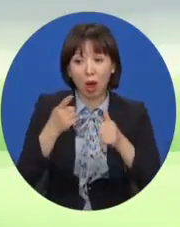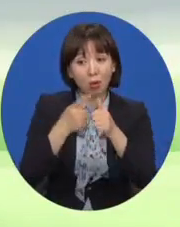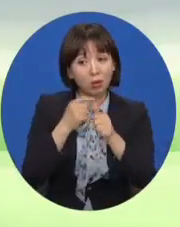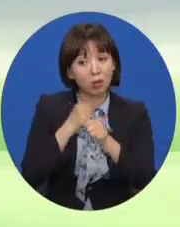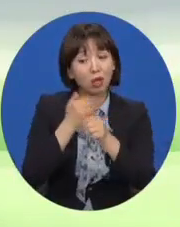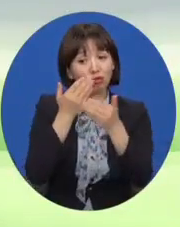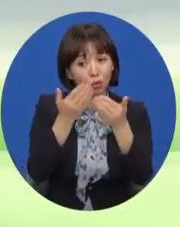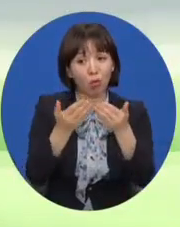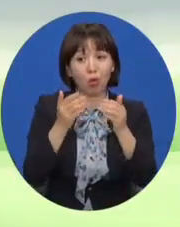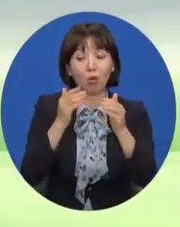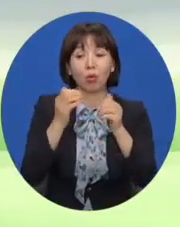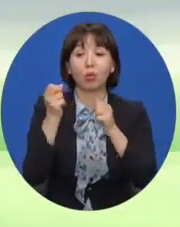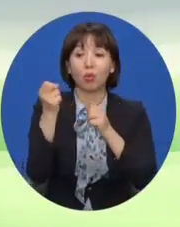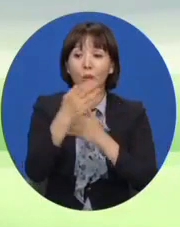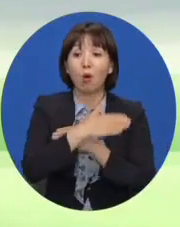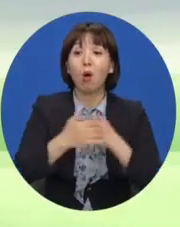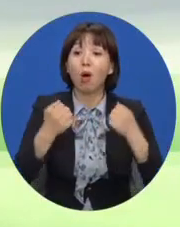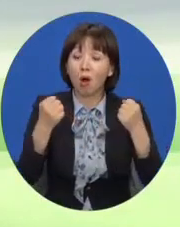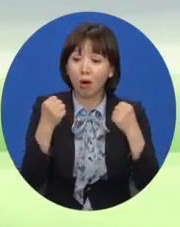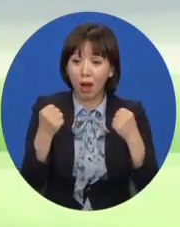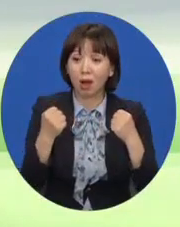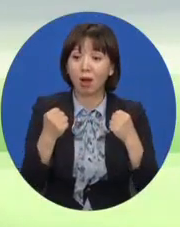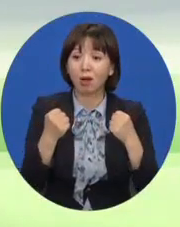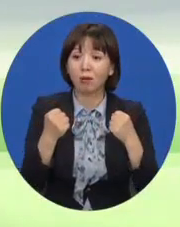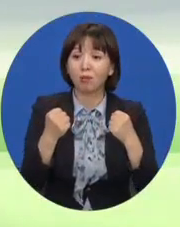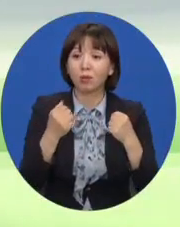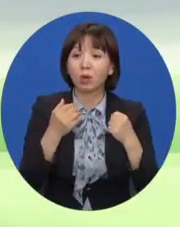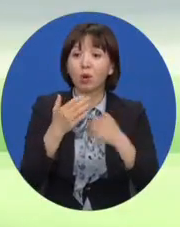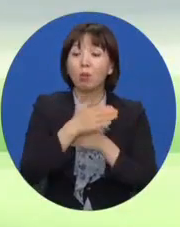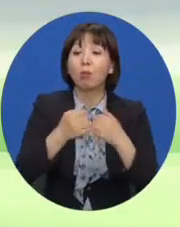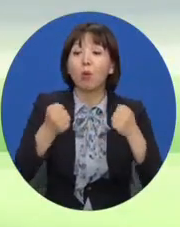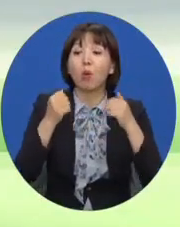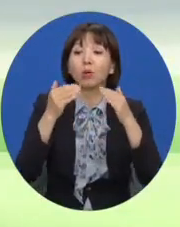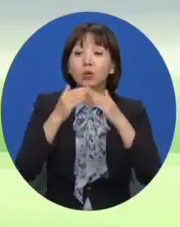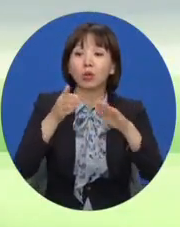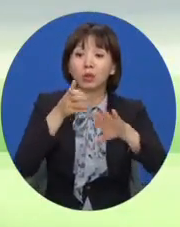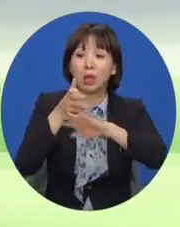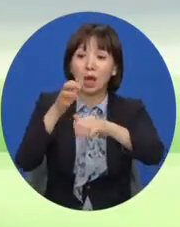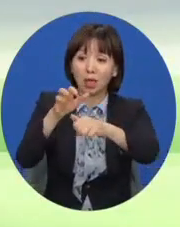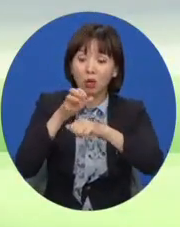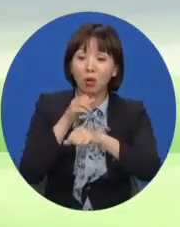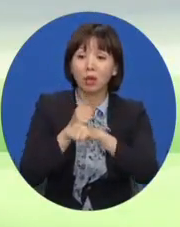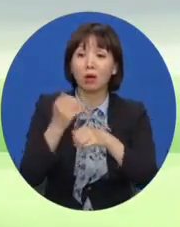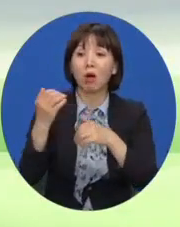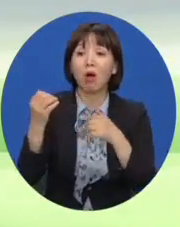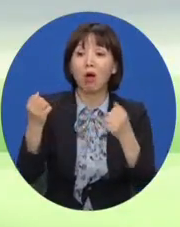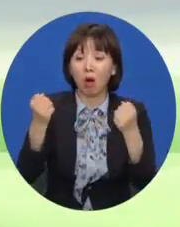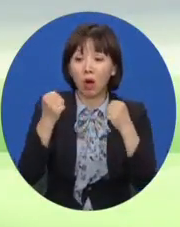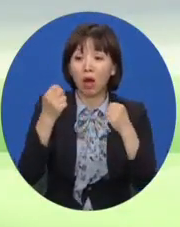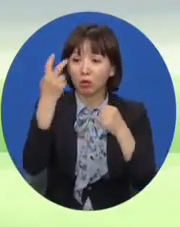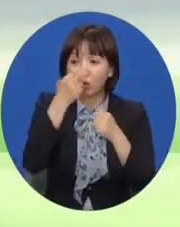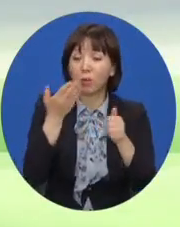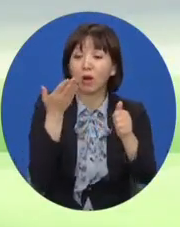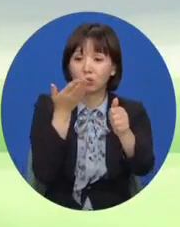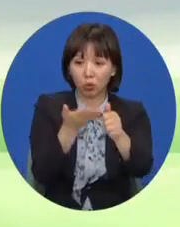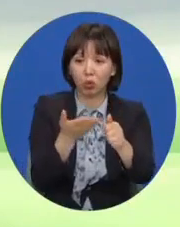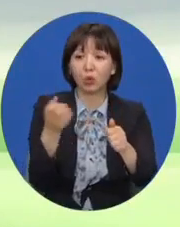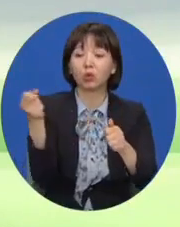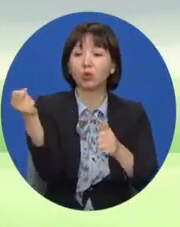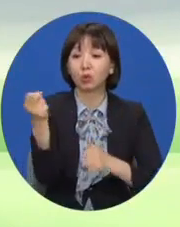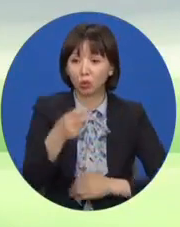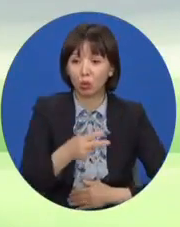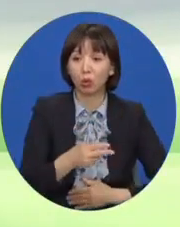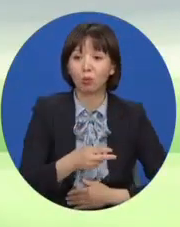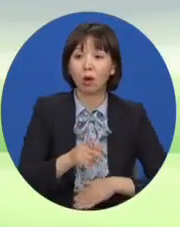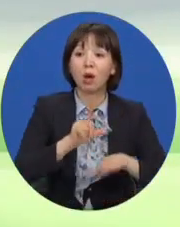또 건강 우리 그 저 보건소의 차량으로 인해서 어른들 건강을 돌봐준다거나 또 어떤 그 지금